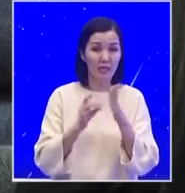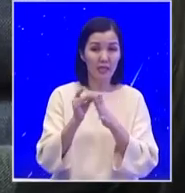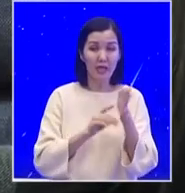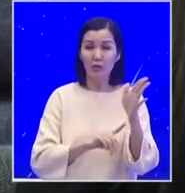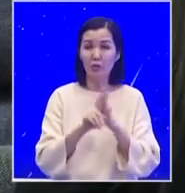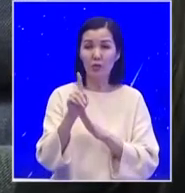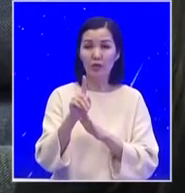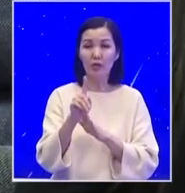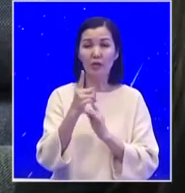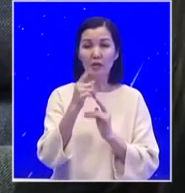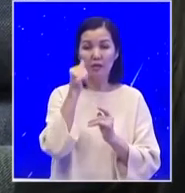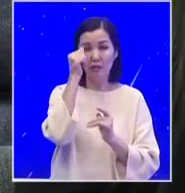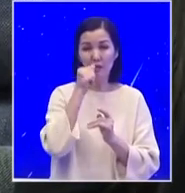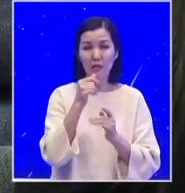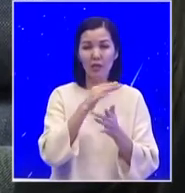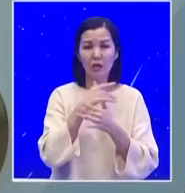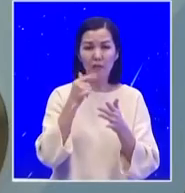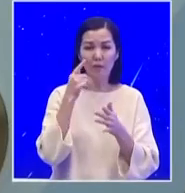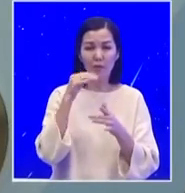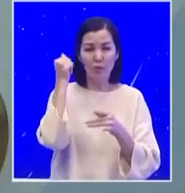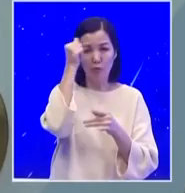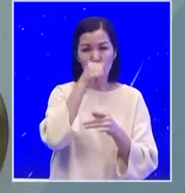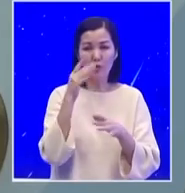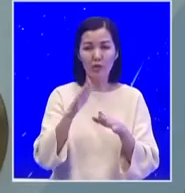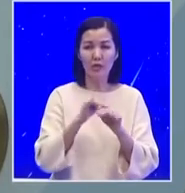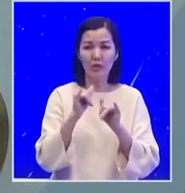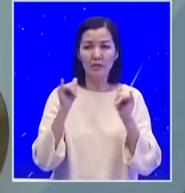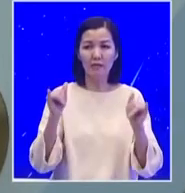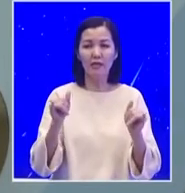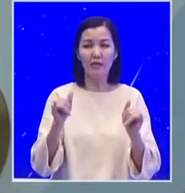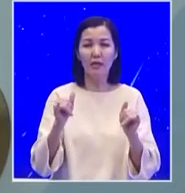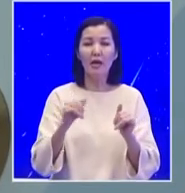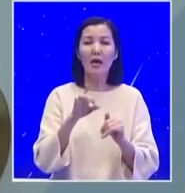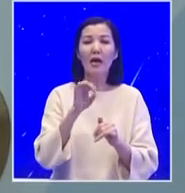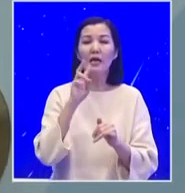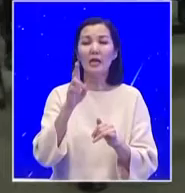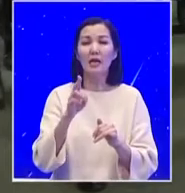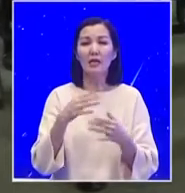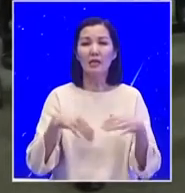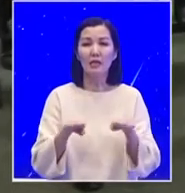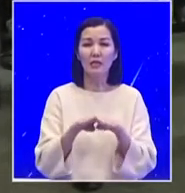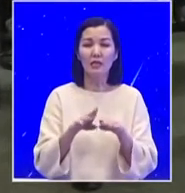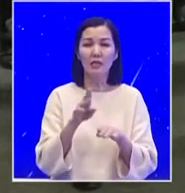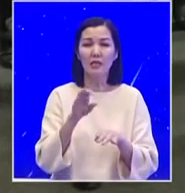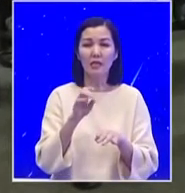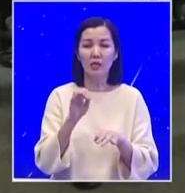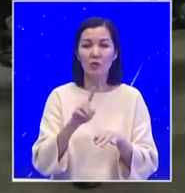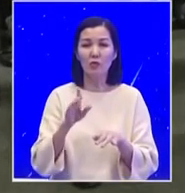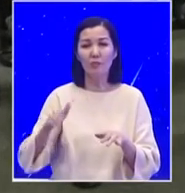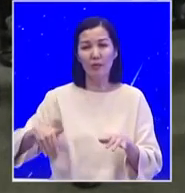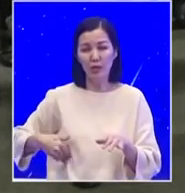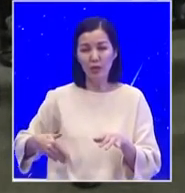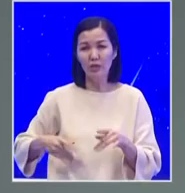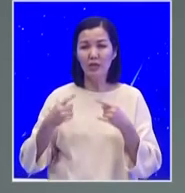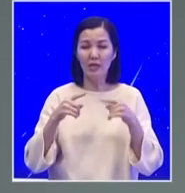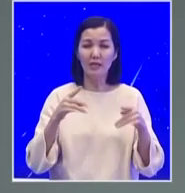а то и годы его развития. К особым факторам риска также относятся и хронические болезни, такие как цирроз печени и язва желудка.